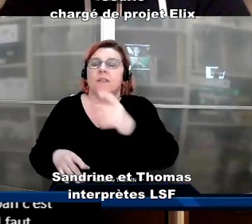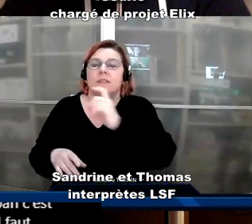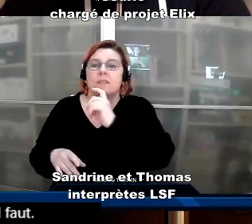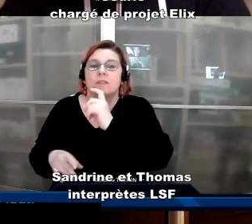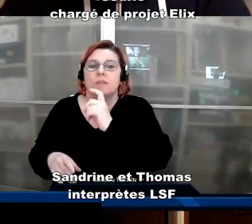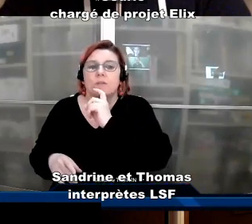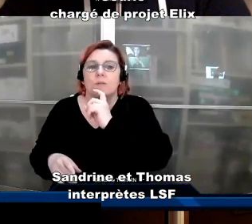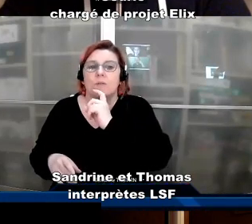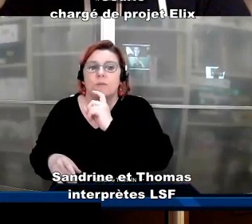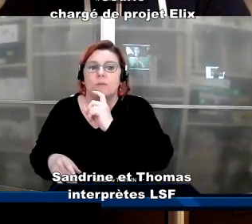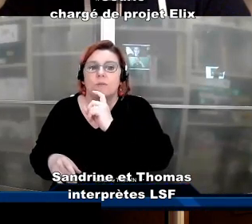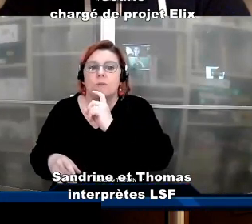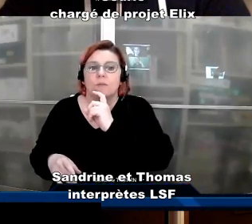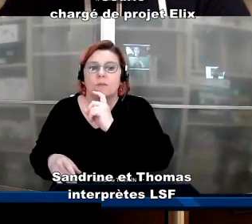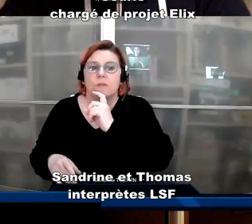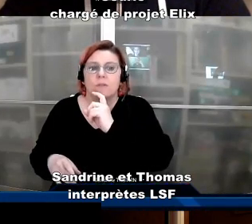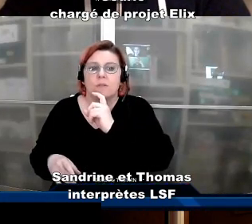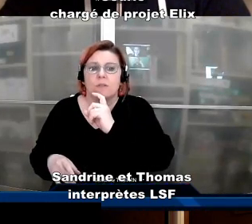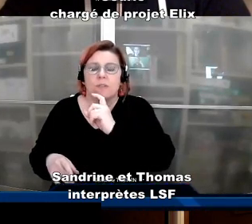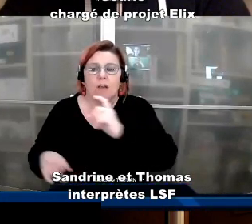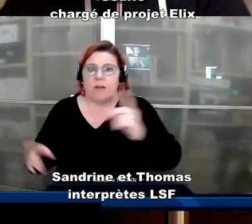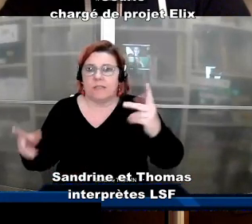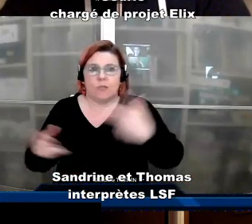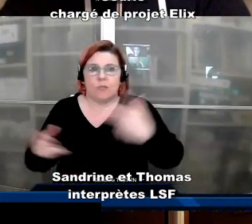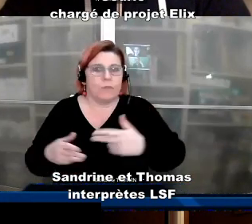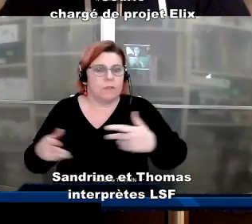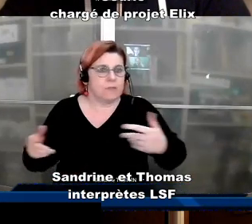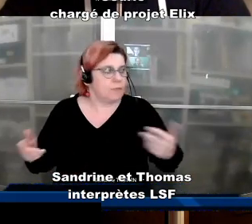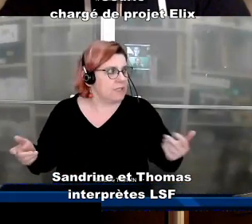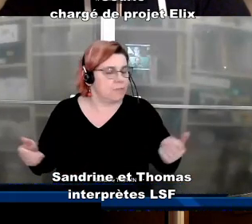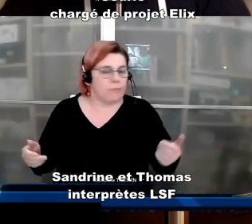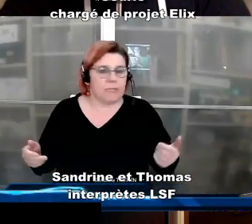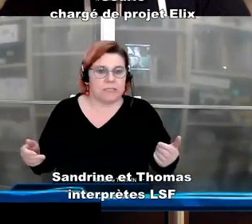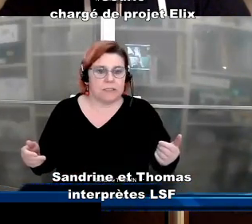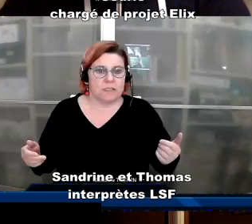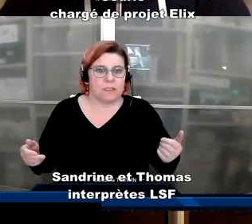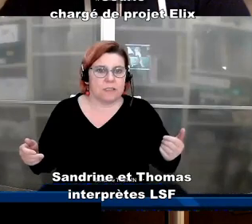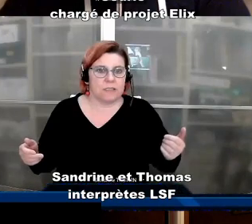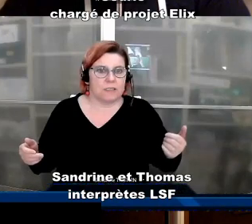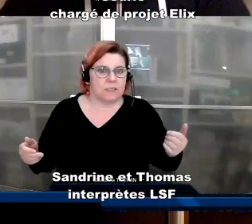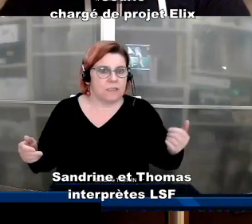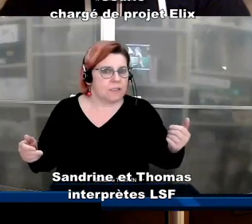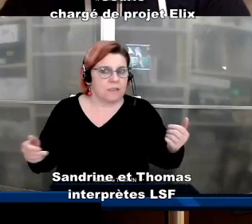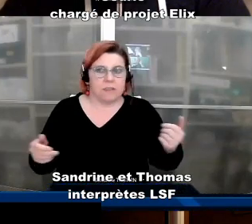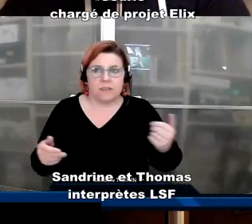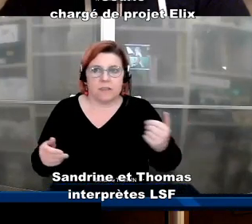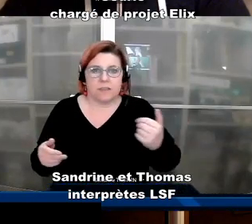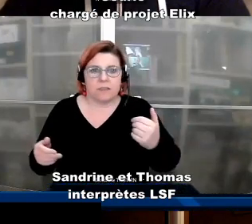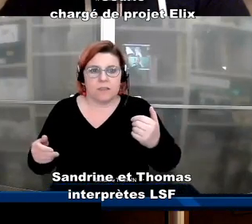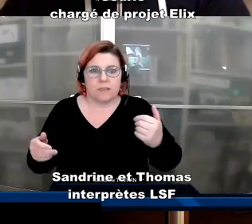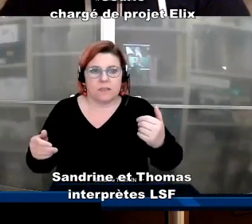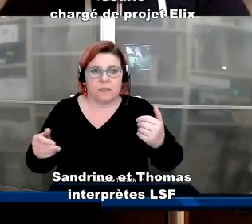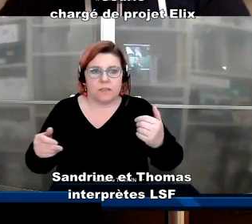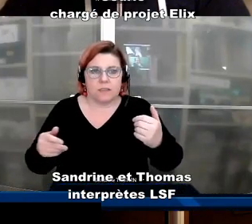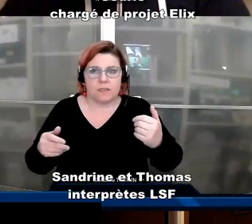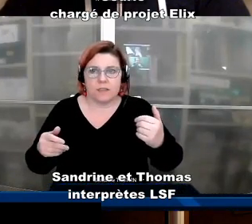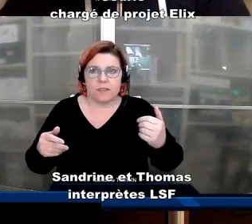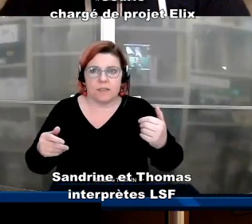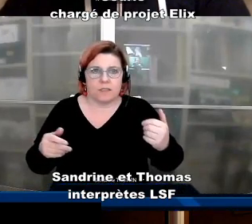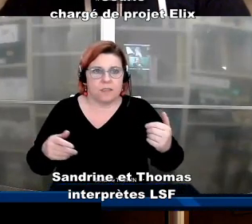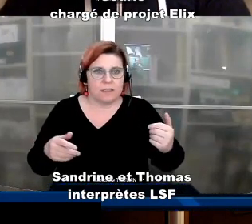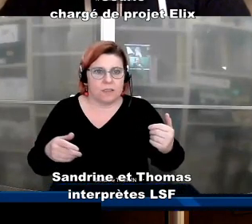Avant toi, Cédric, tu t'expliquais que c'était important. Tu m'as toujours ?